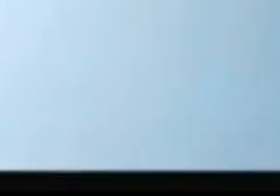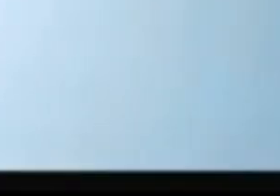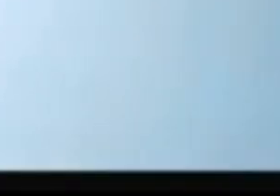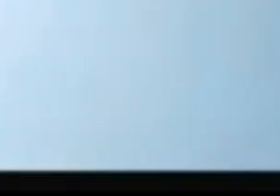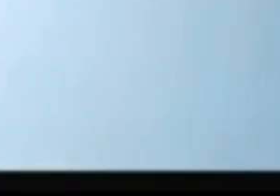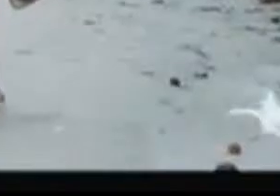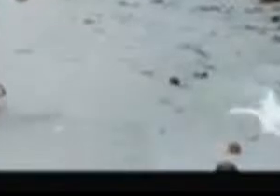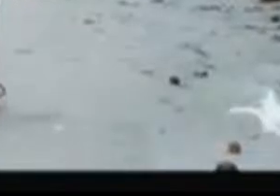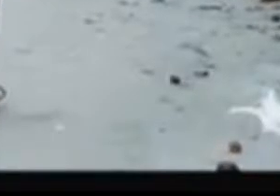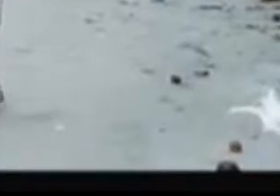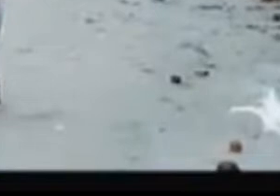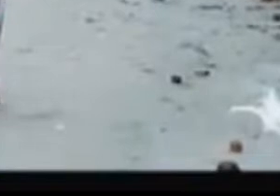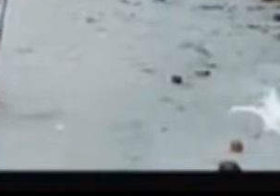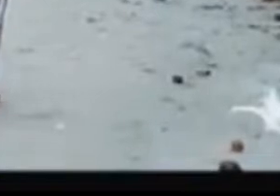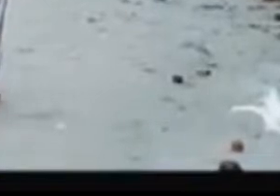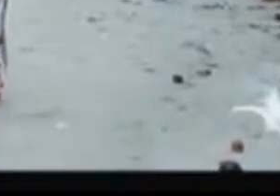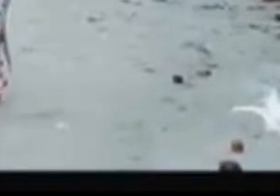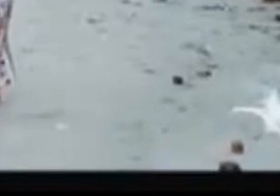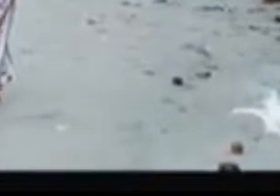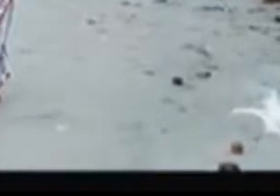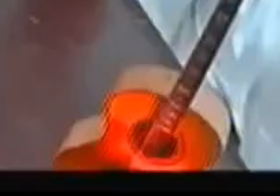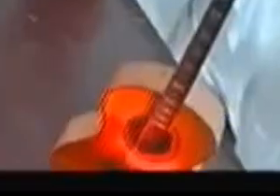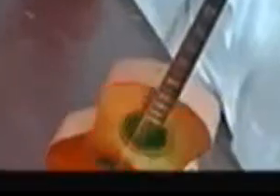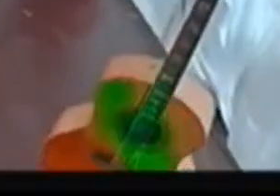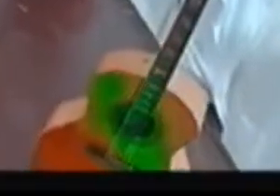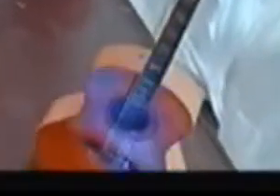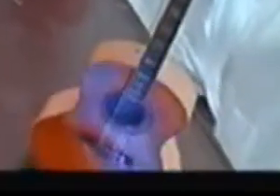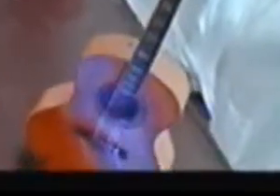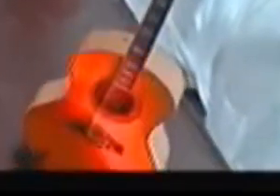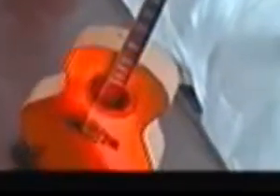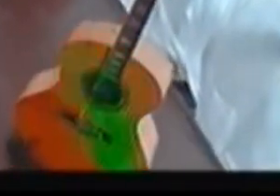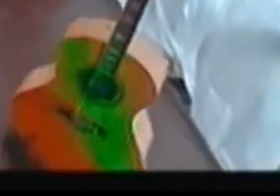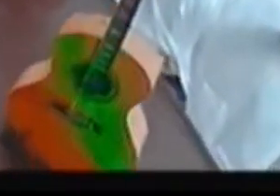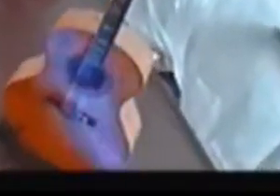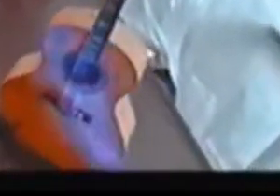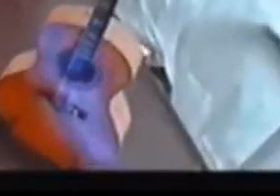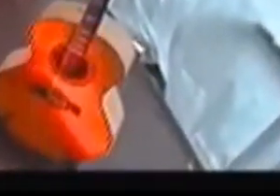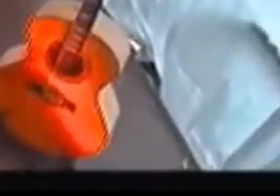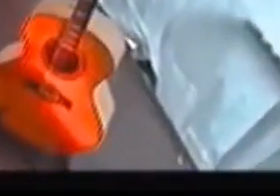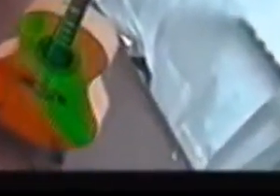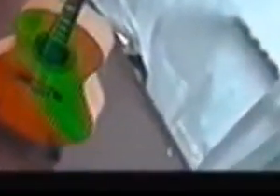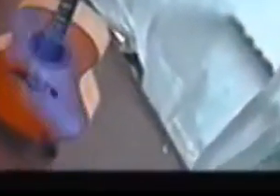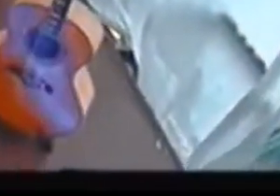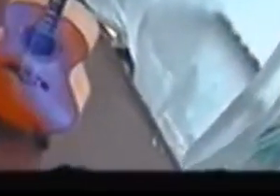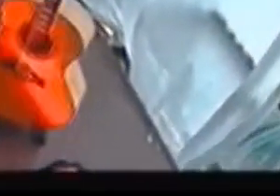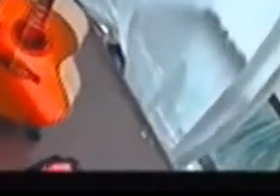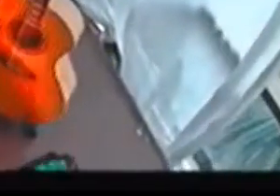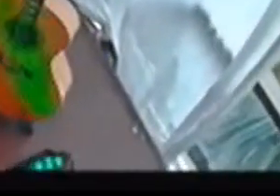hana mwisho. Oh, oh, oh.